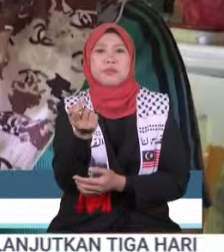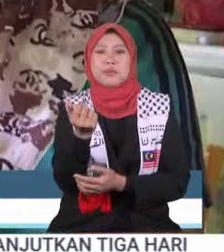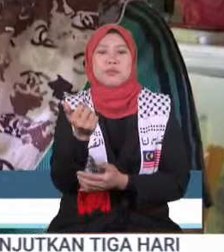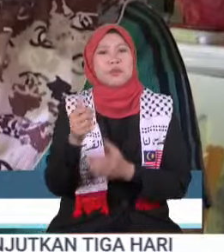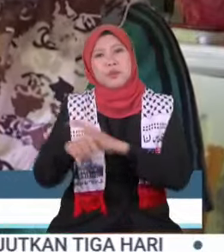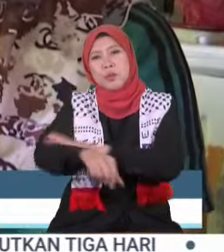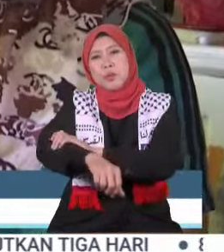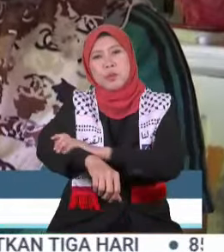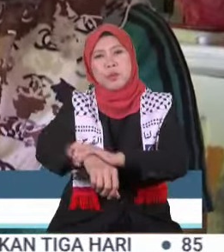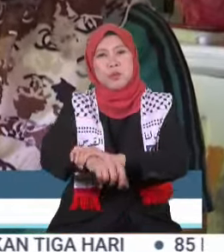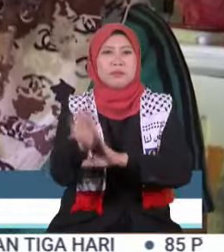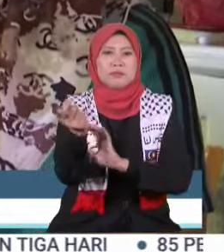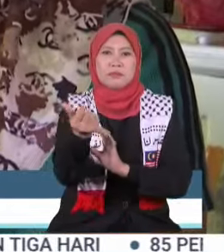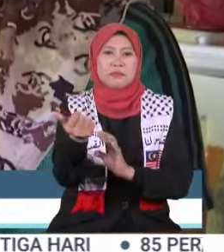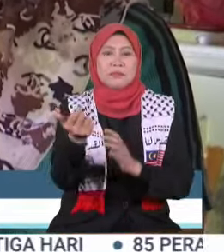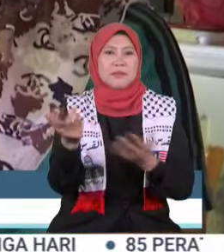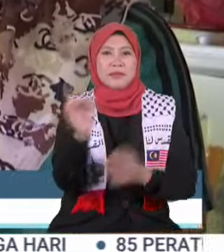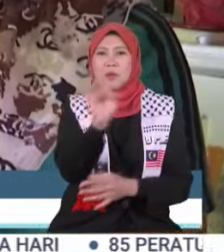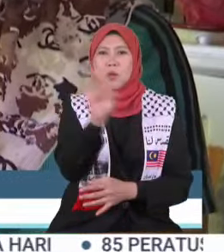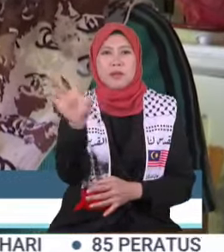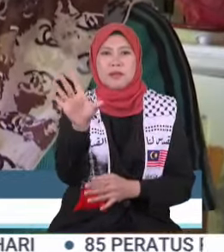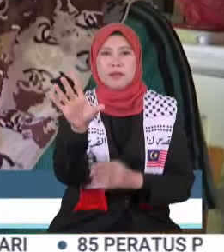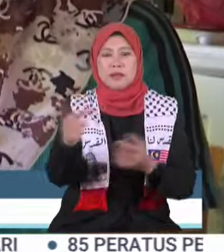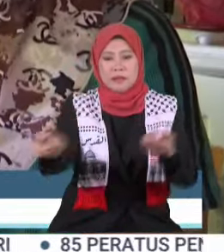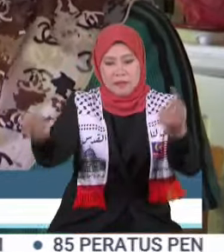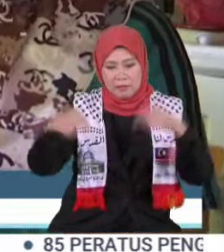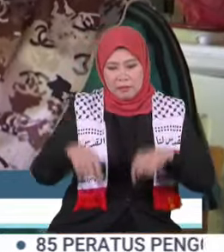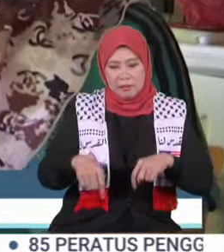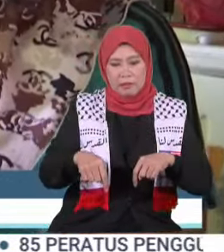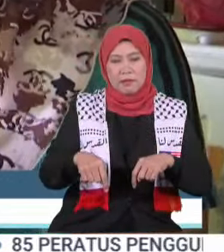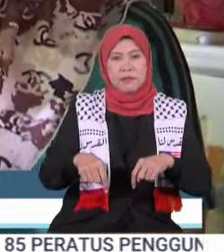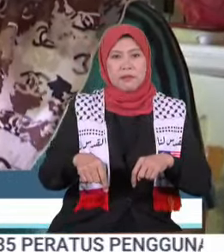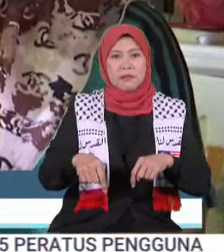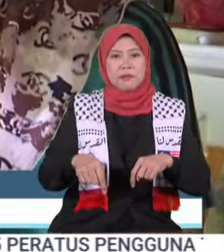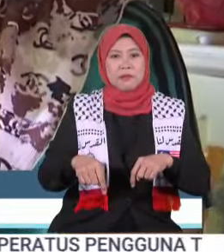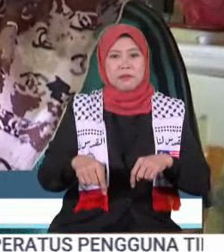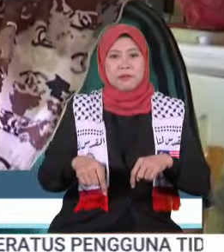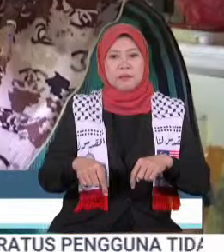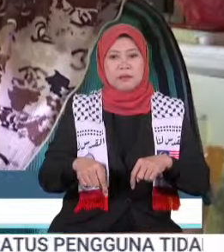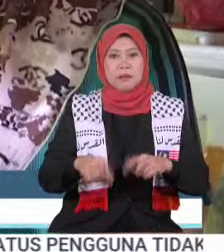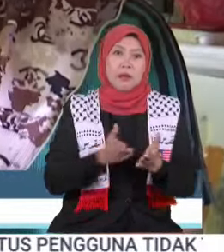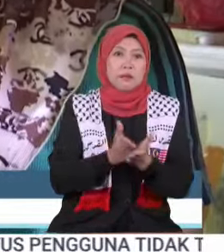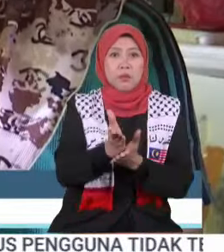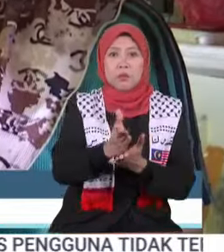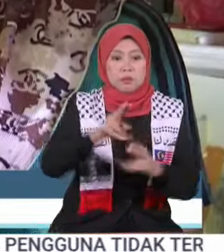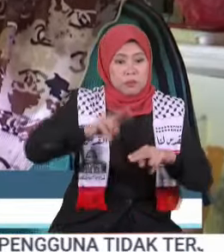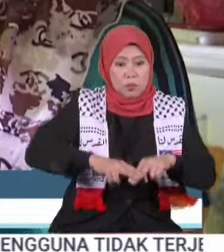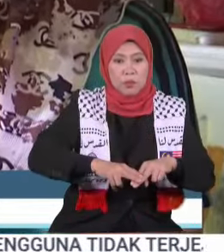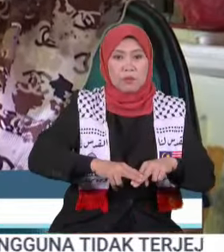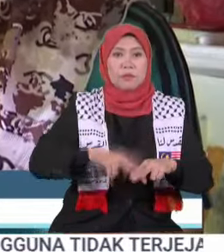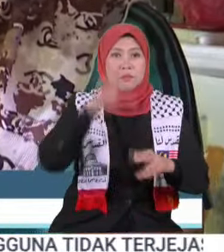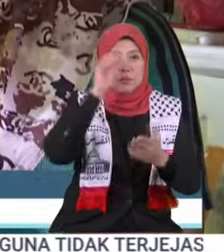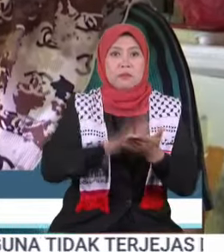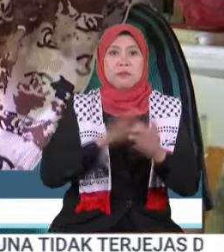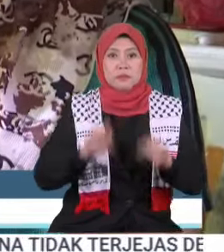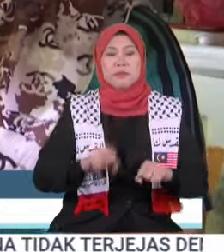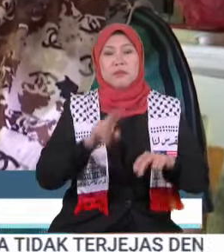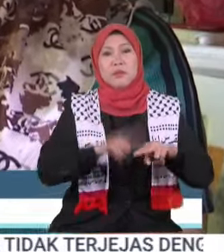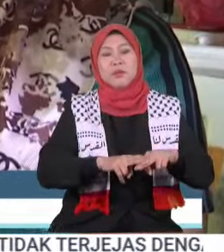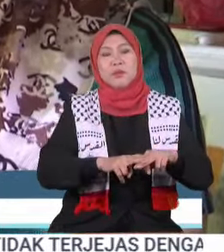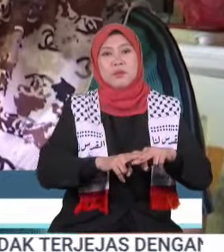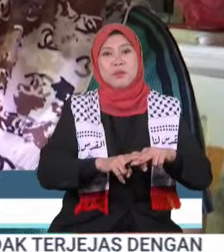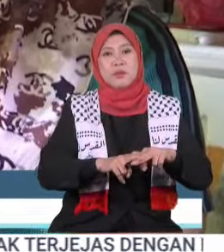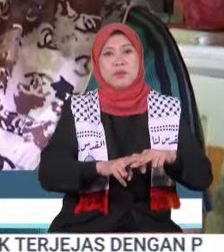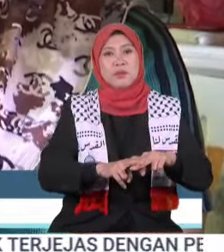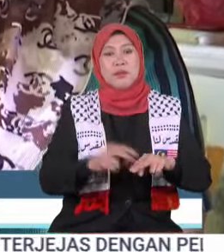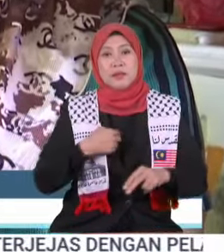balik tapi dia Mai urut sekali dia sekali J dia Mai terus boleh duduk alhamdulillahlah dia boleh duduk